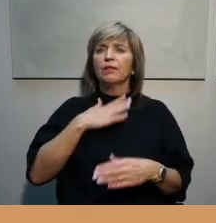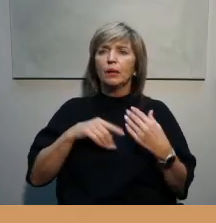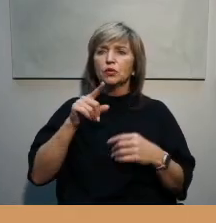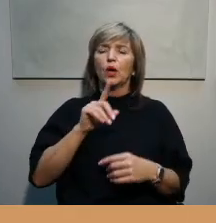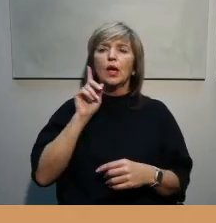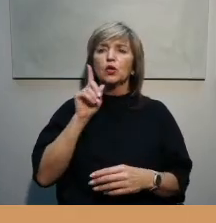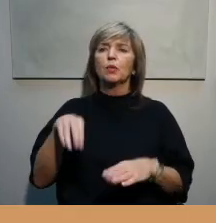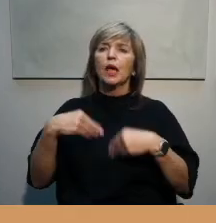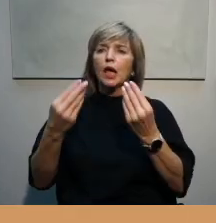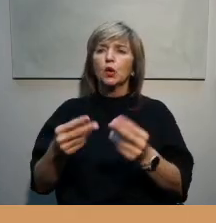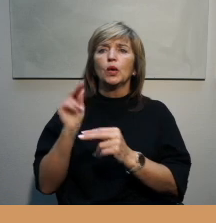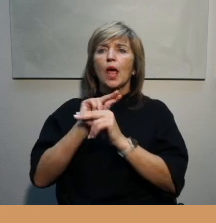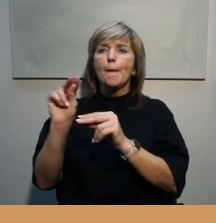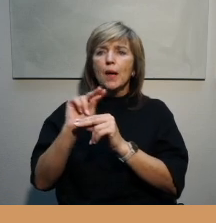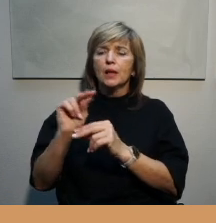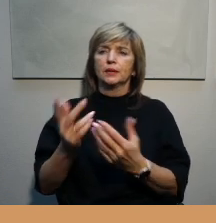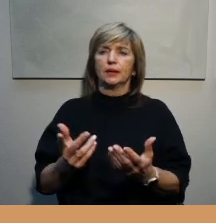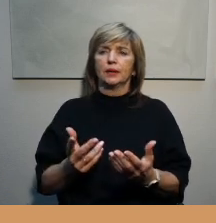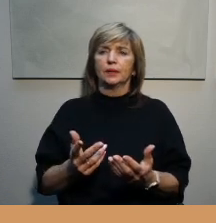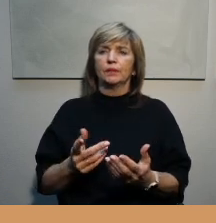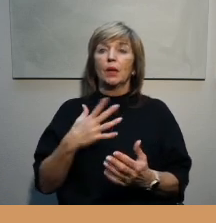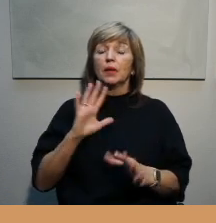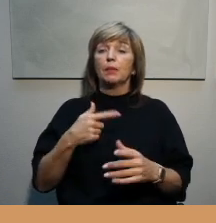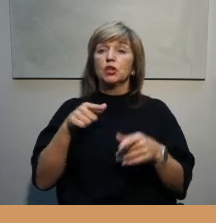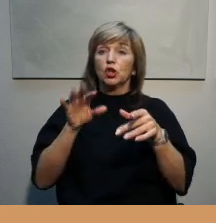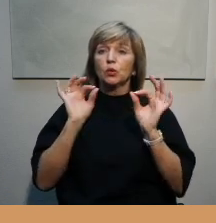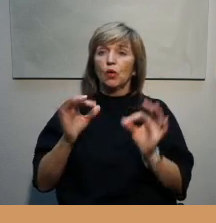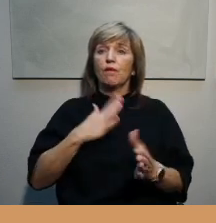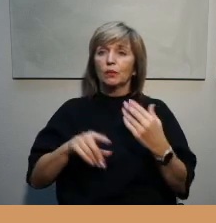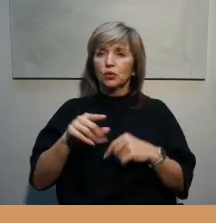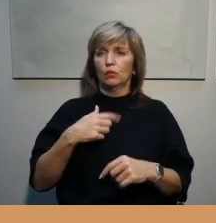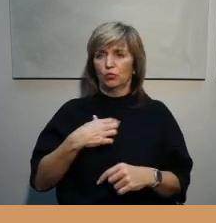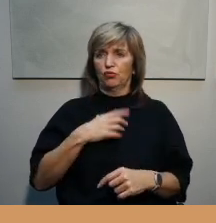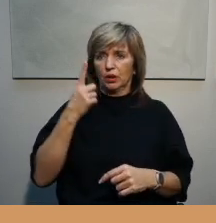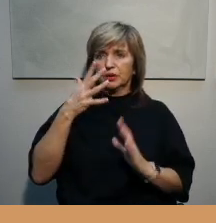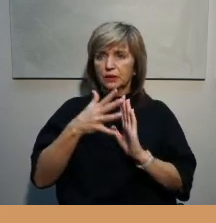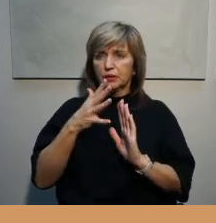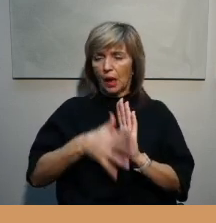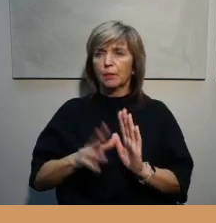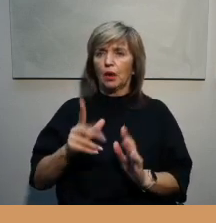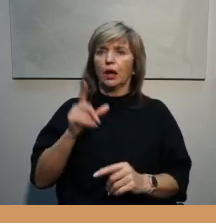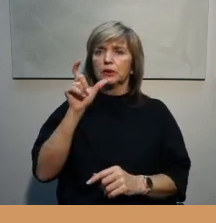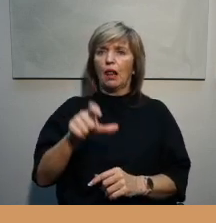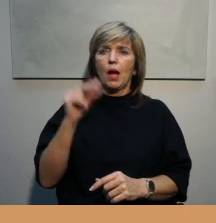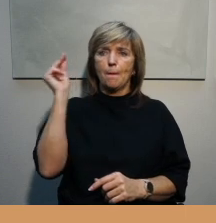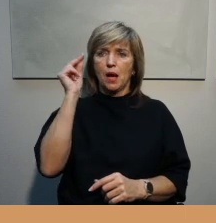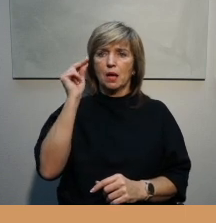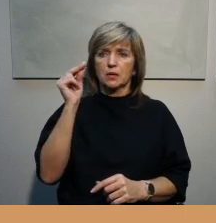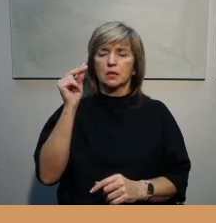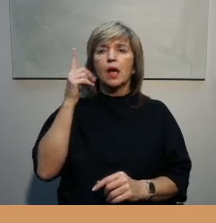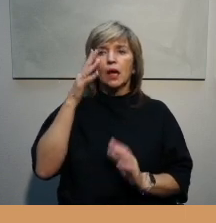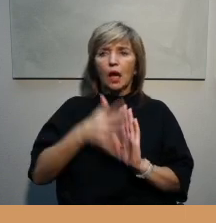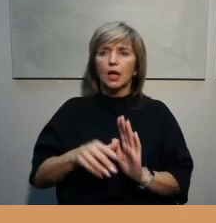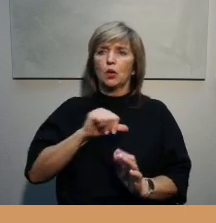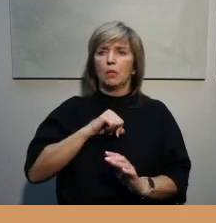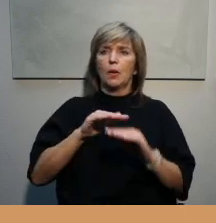kaut ko iedot, iemācīt, bet ja mēs to tiešām vēlamies izdarīt, tad mums taču ir jāsaprot, kā cilvēki mācās, vai ne? Jāsaprot